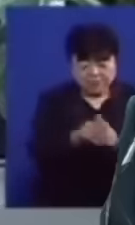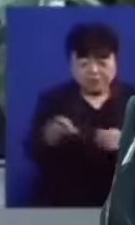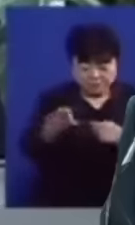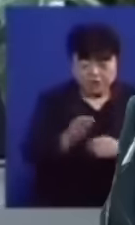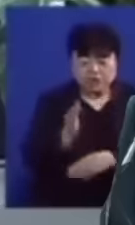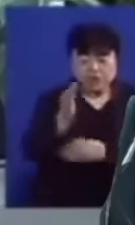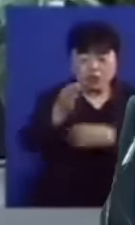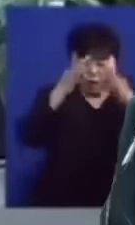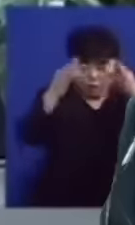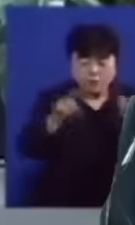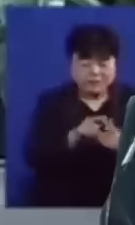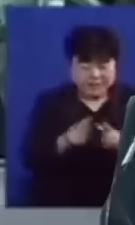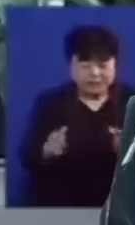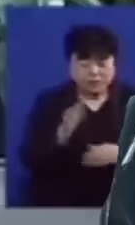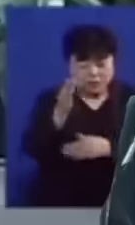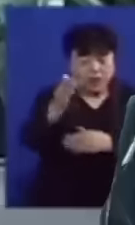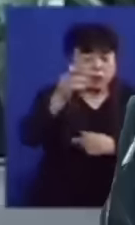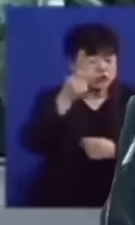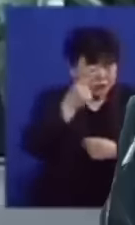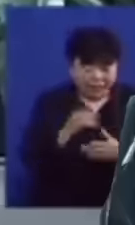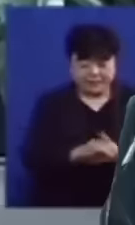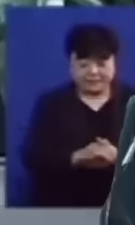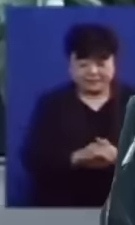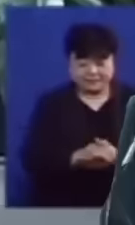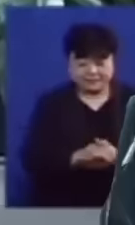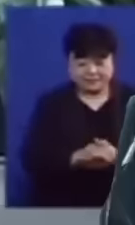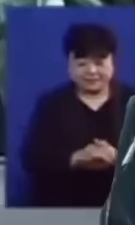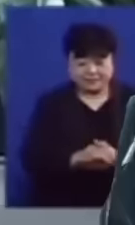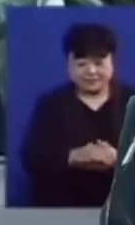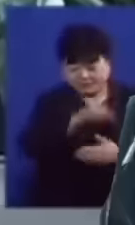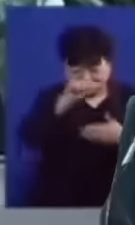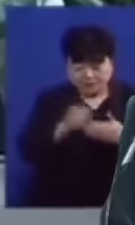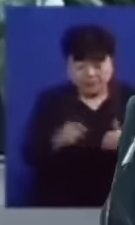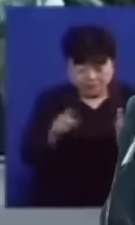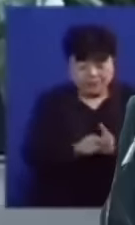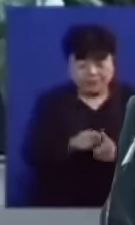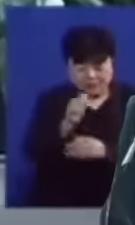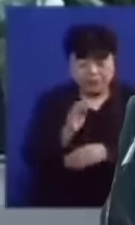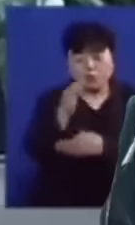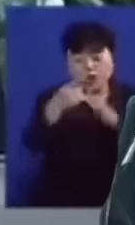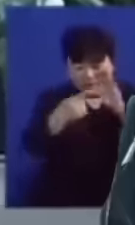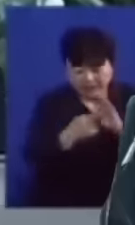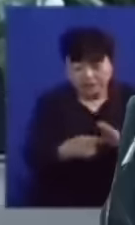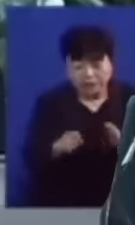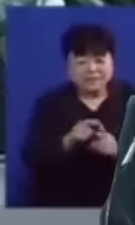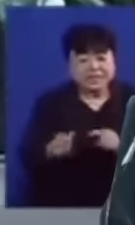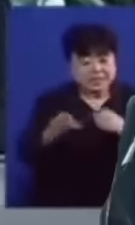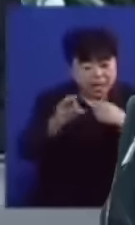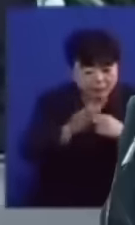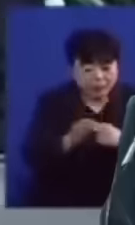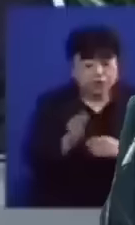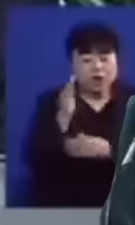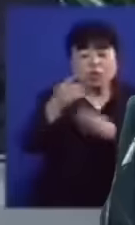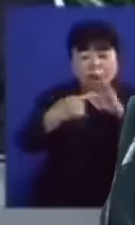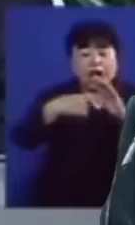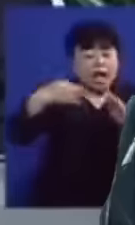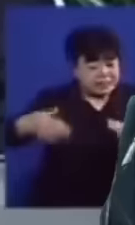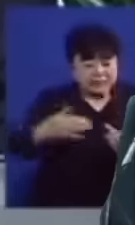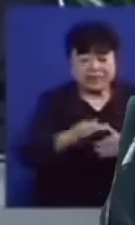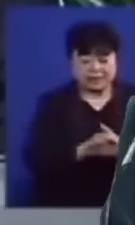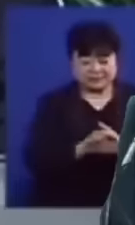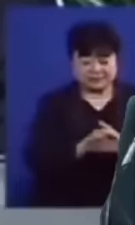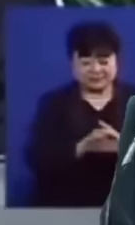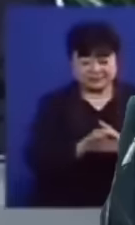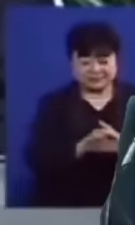믿으면 영광을 보고 안 믿으면 영광을 안 봅니다. 여러분 생애에도 믿으면 하나님의 영광이 나타나고 안 믿으면 영광이 안 나타나는 것입니다.